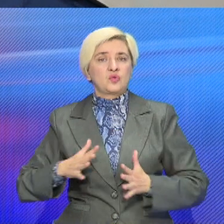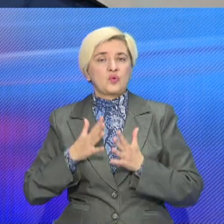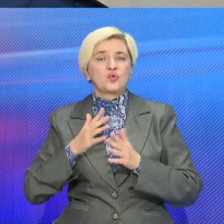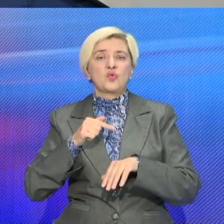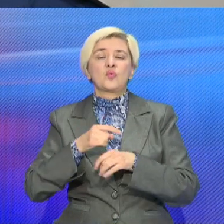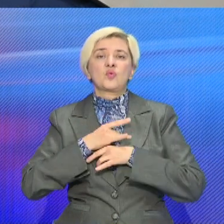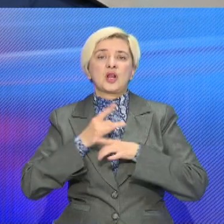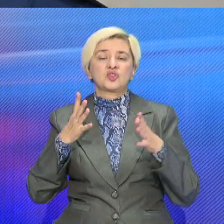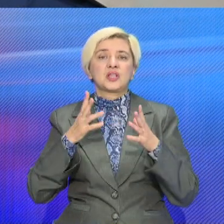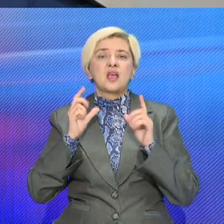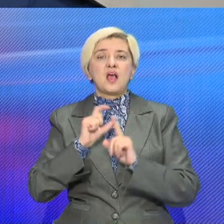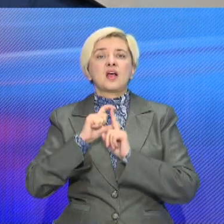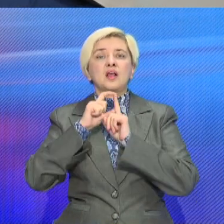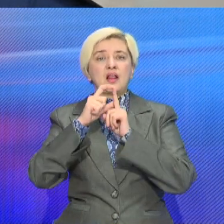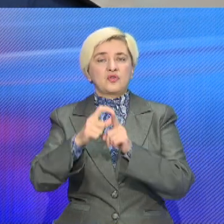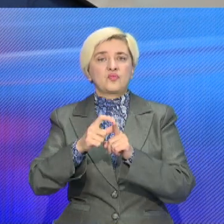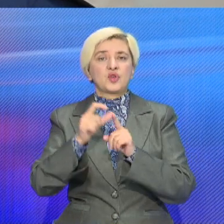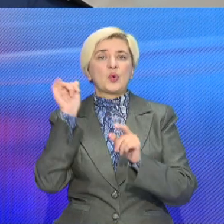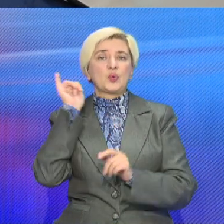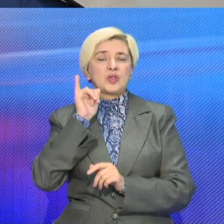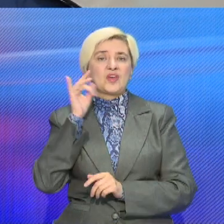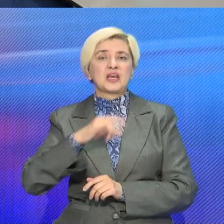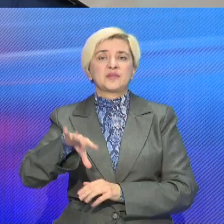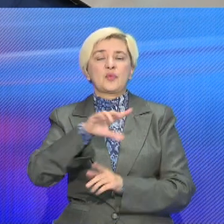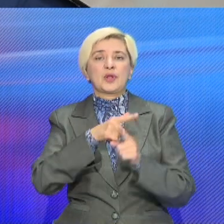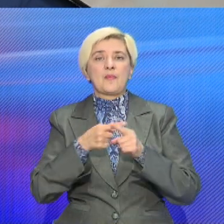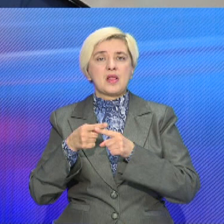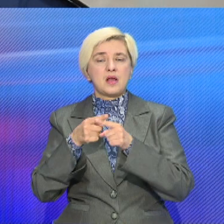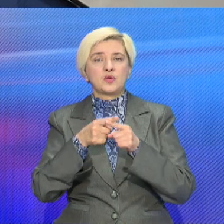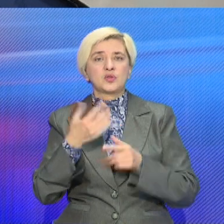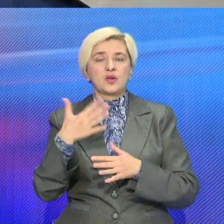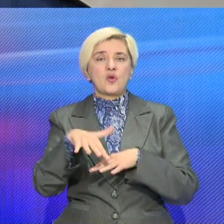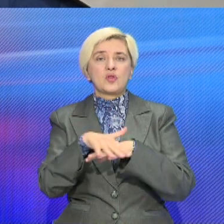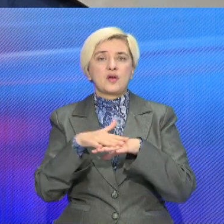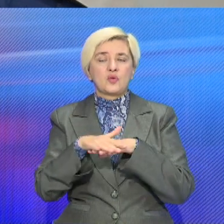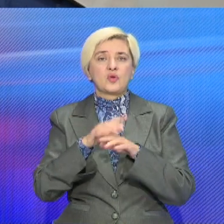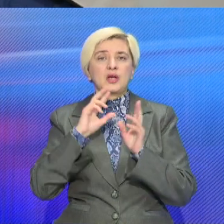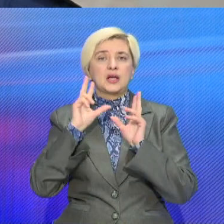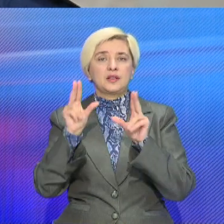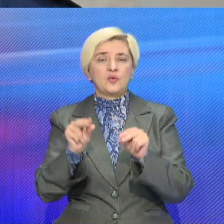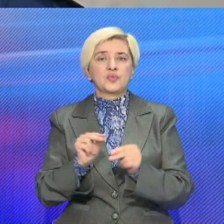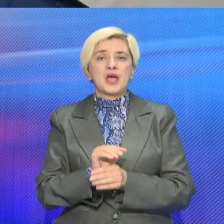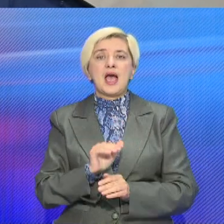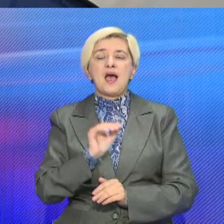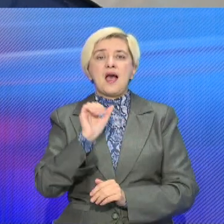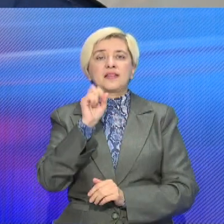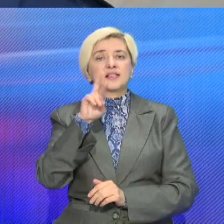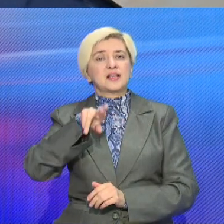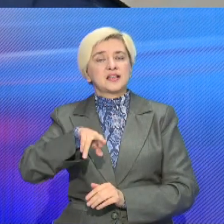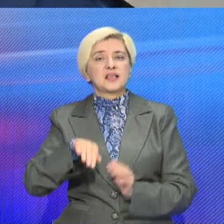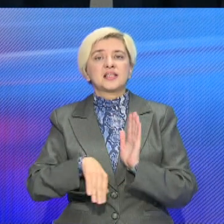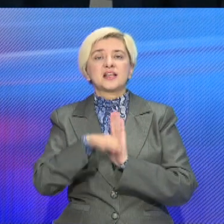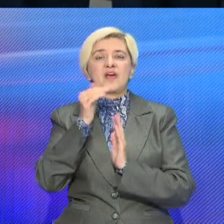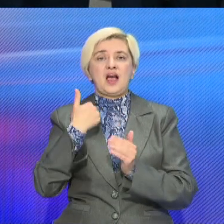председателям Университету Республики Беларусь и ее народу. Клянемся! Анастасія з дзяцінства хацела насіць